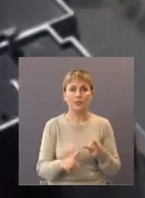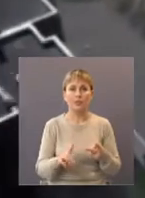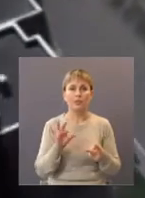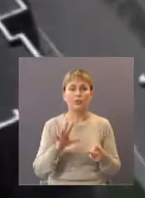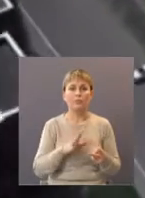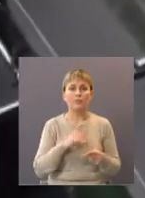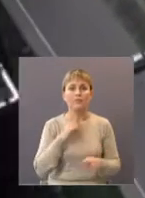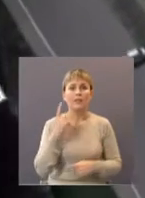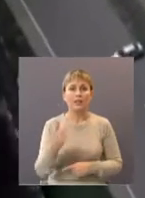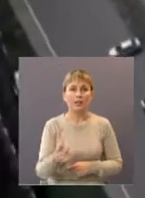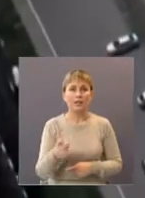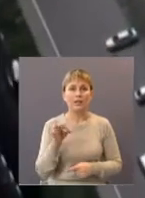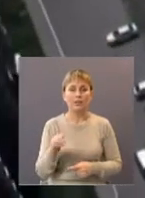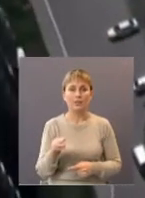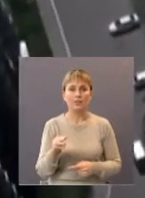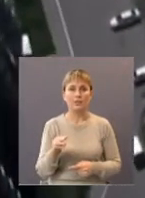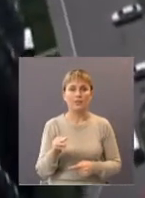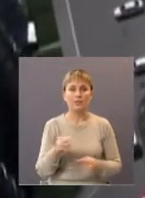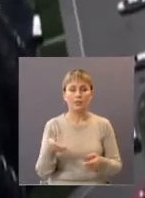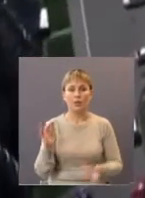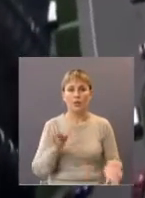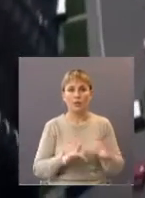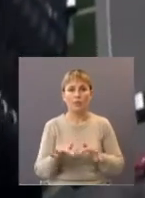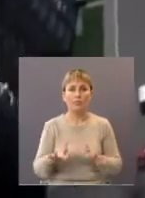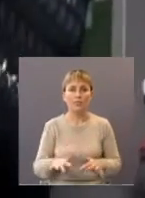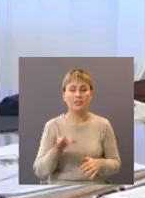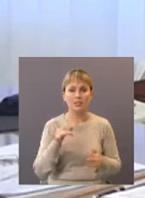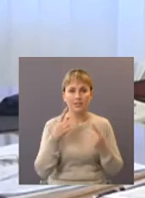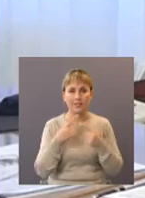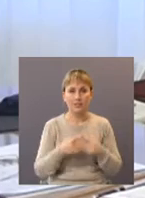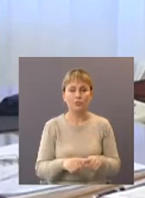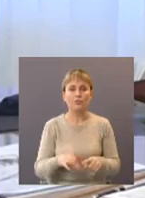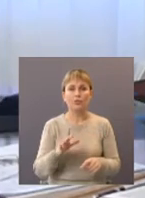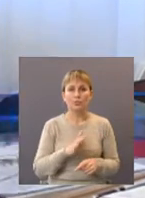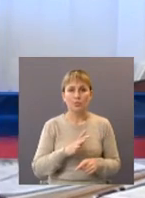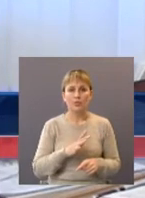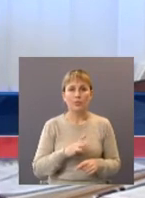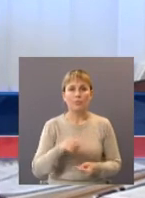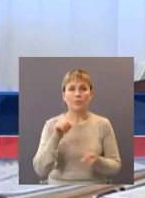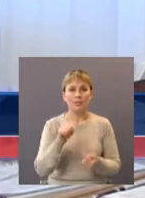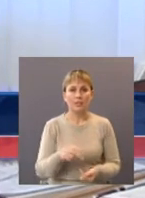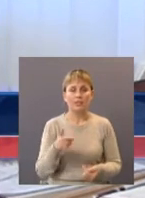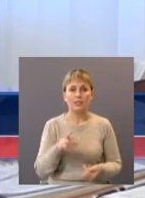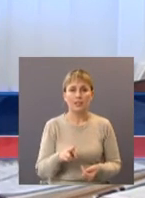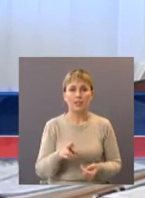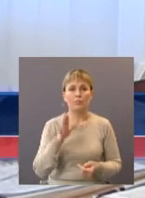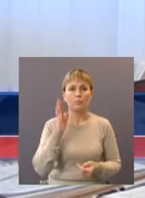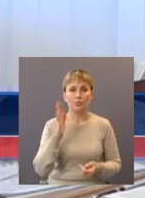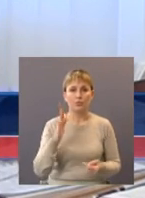времена Камал Бурханов сам с трудом верил в реализацию данного проекта. Тогда такую дорогостоящую операцию, как